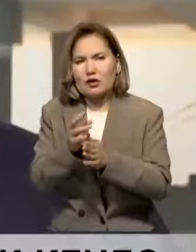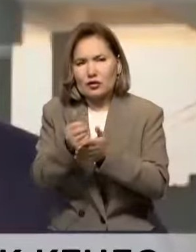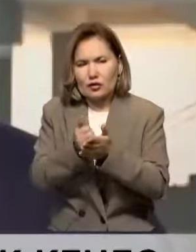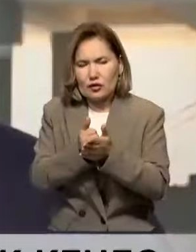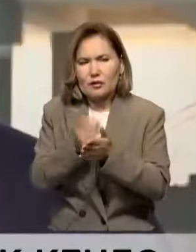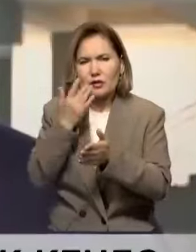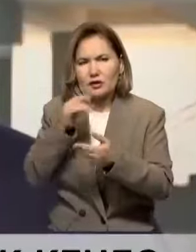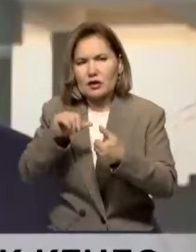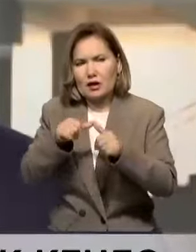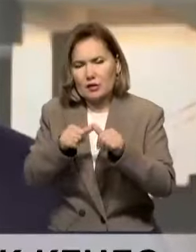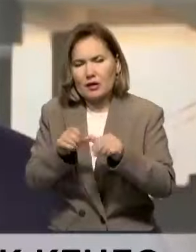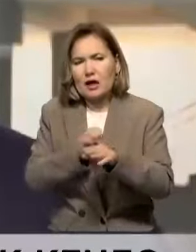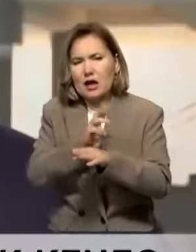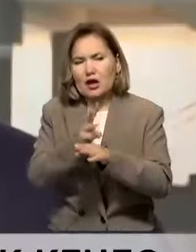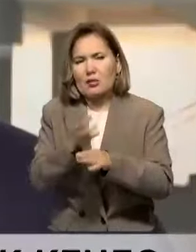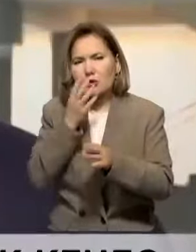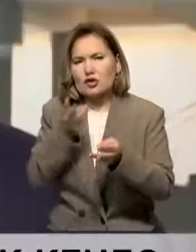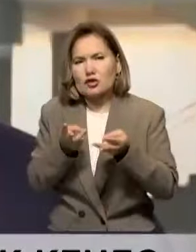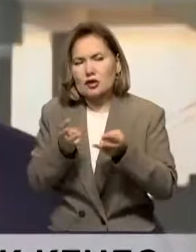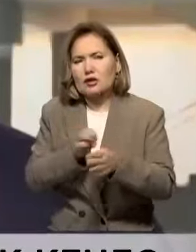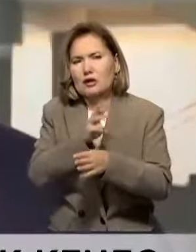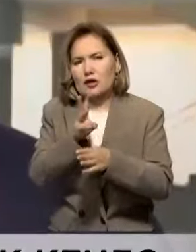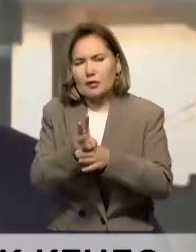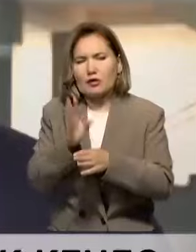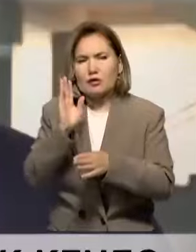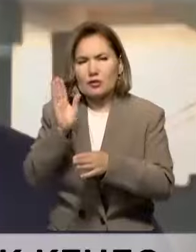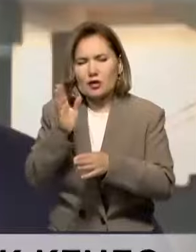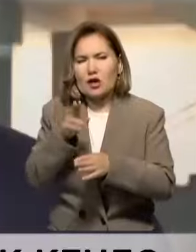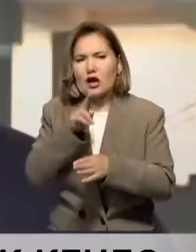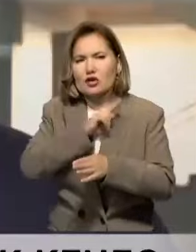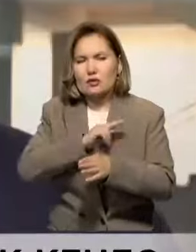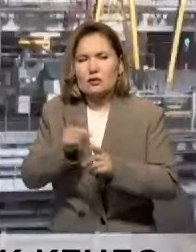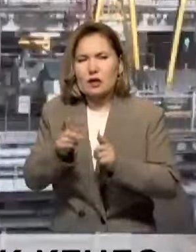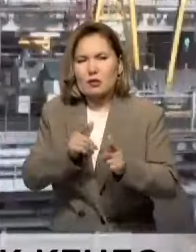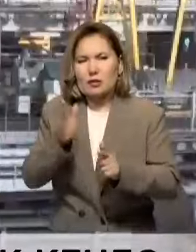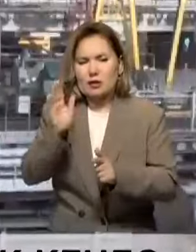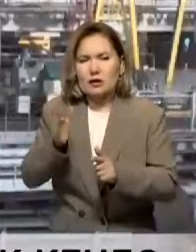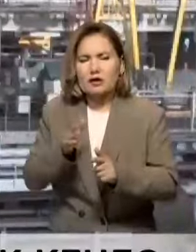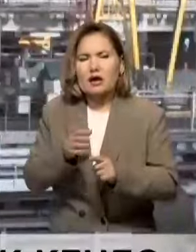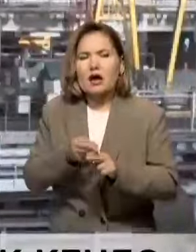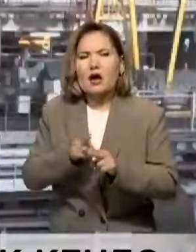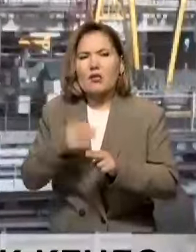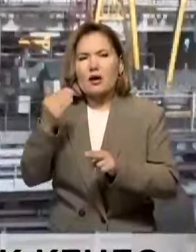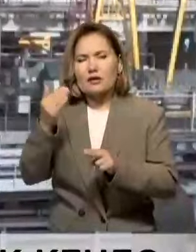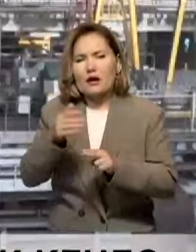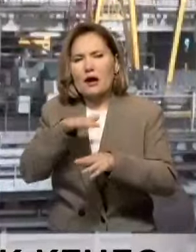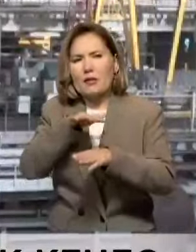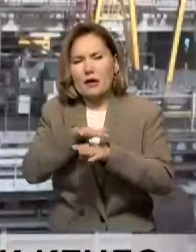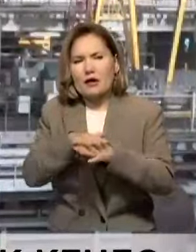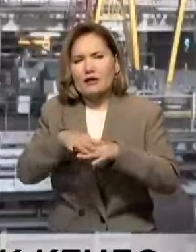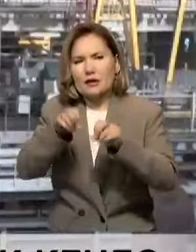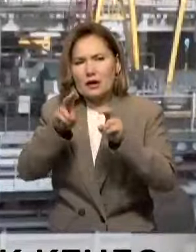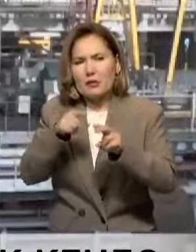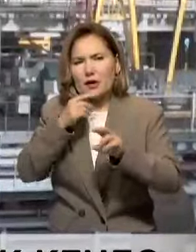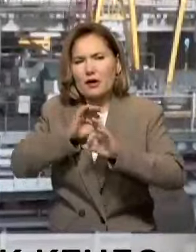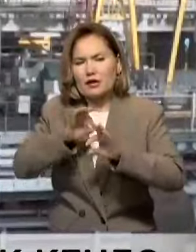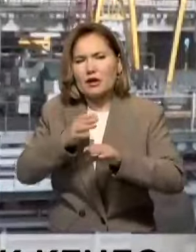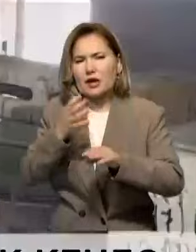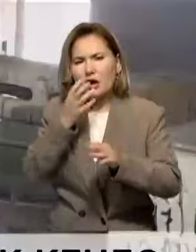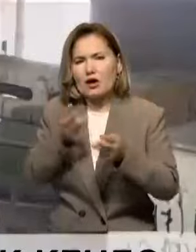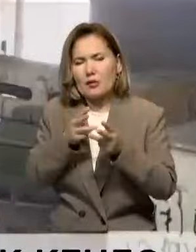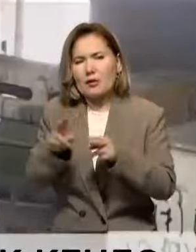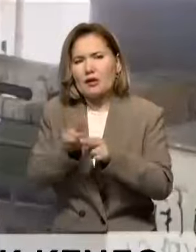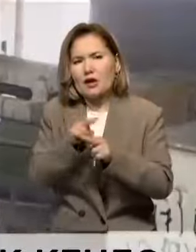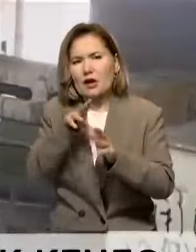толық тұрақты энергиямен және жылумен қамтамасыз етуге дайын болады. Самұрық энерго акционерлік қоғамы мамандардың сөзінше жылыту